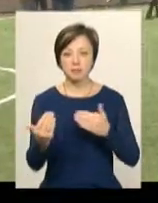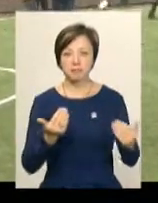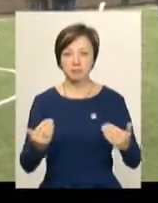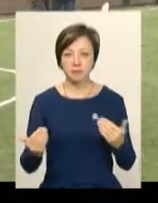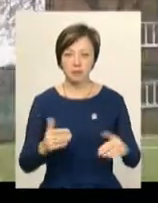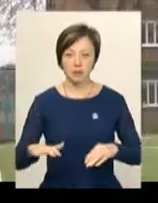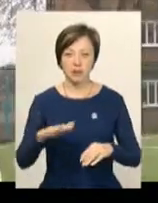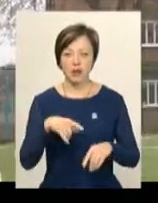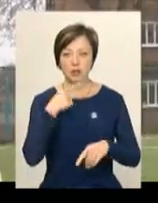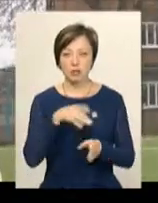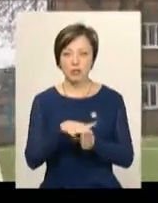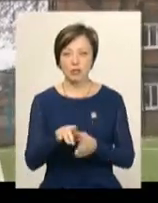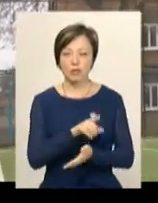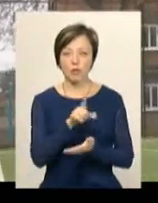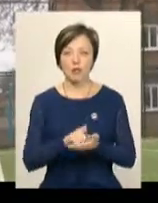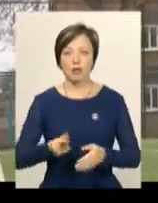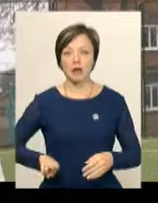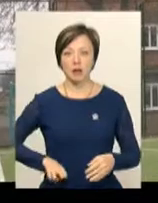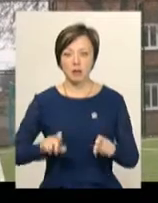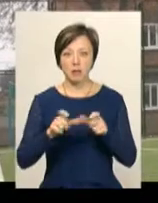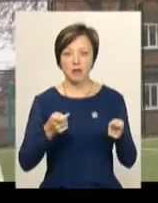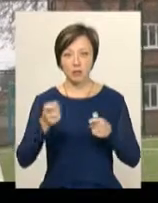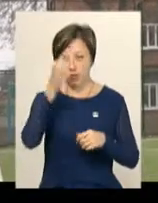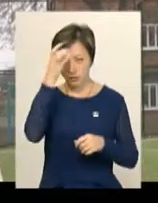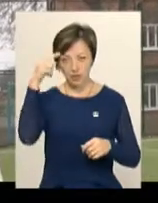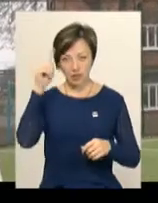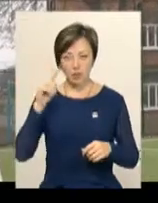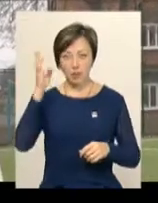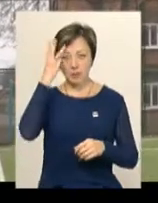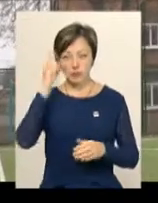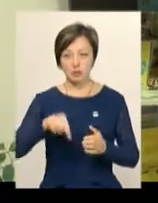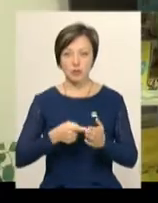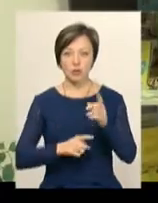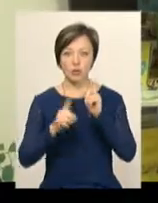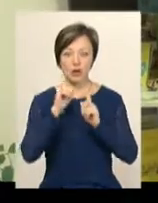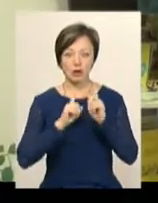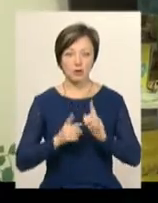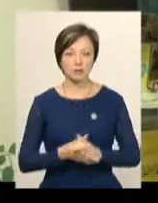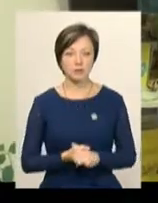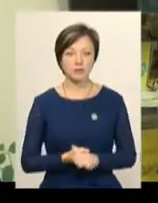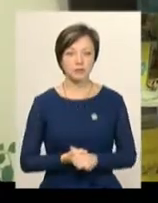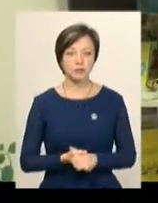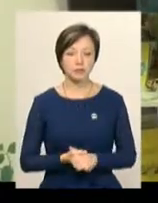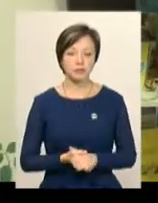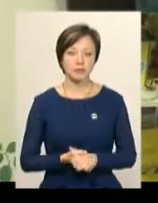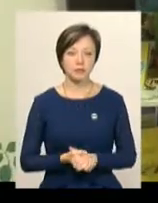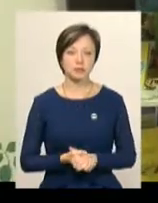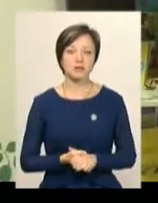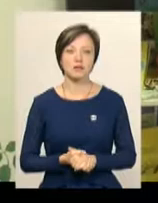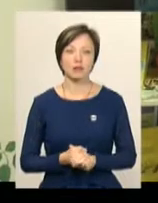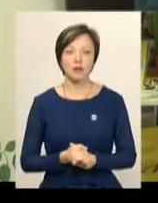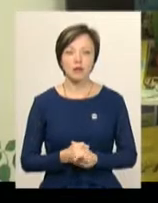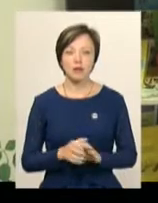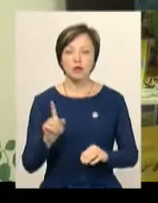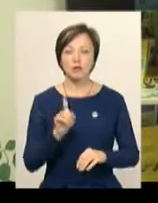принципом, каже виконуючи обов'язки директора Департаменту освіти та науки Хмельницької міської ради Людмила Корнієцька. Щоб всі майданчики не